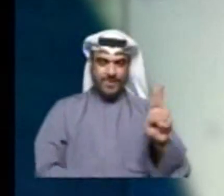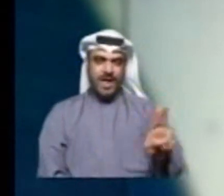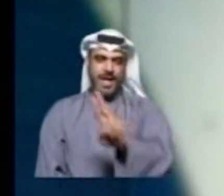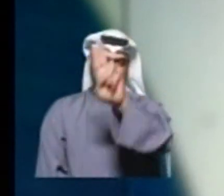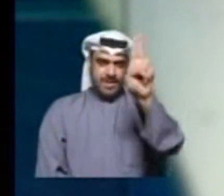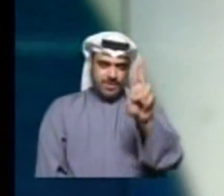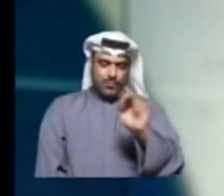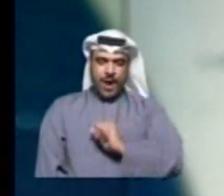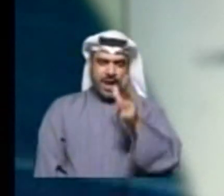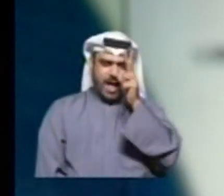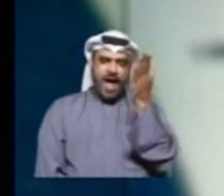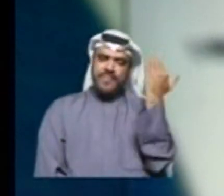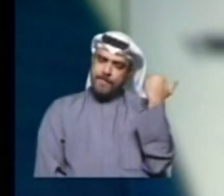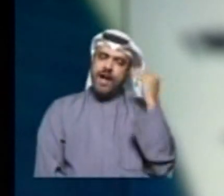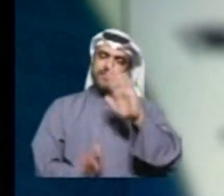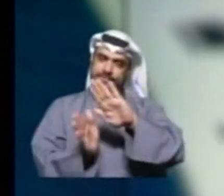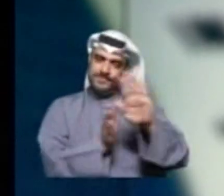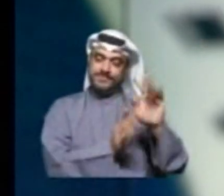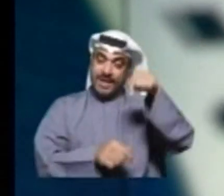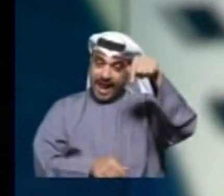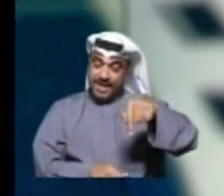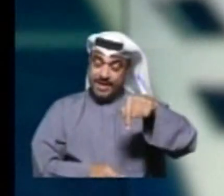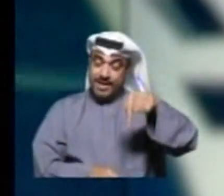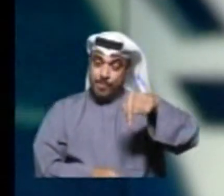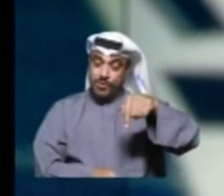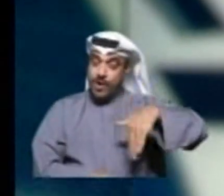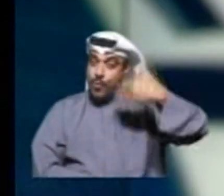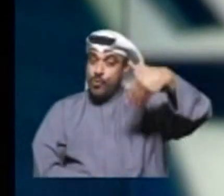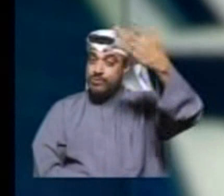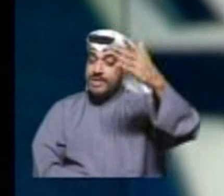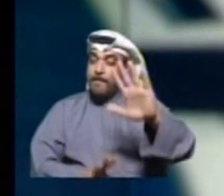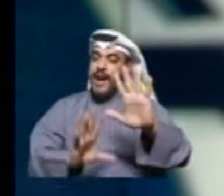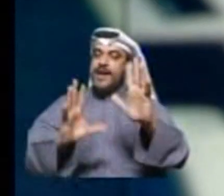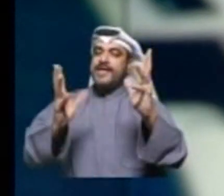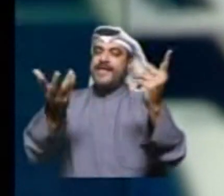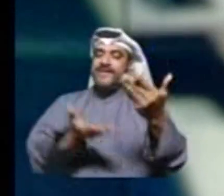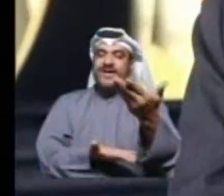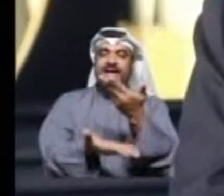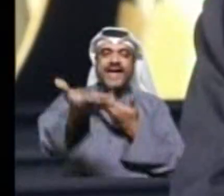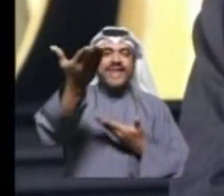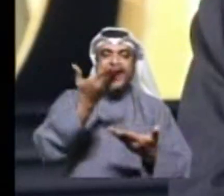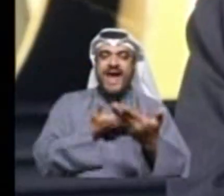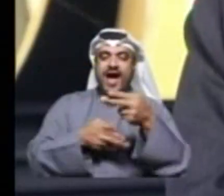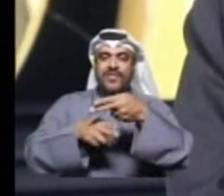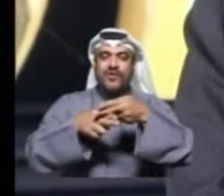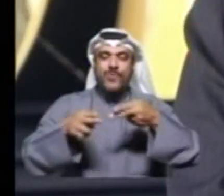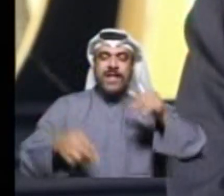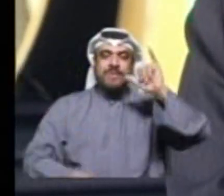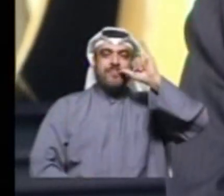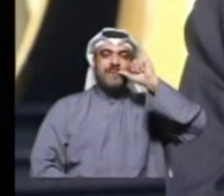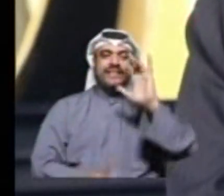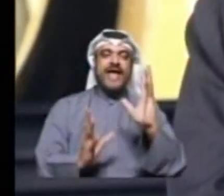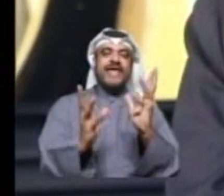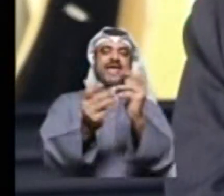الماضي، ماذا نرى في الحاضر والمستقبل في هذه العلاقات الثنائية؟ يعني زي ما بقول جورج أورويل في